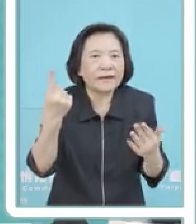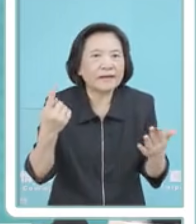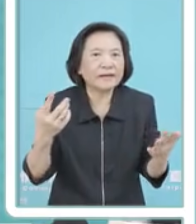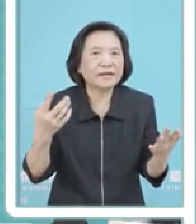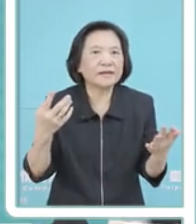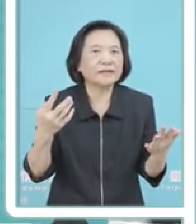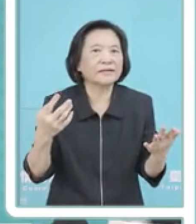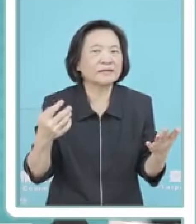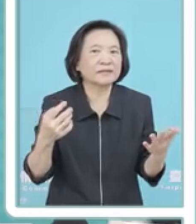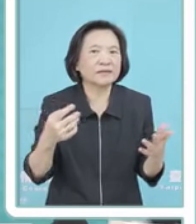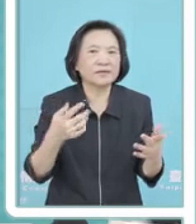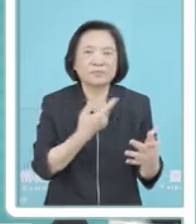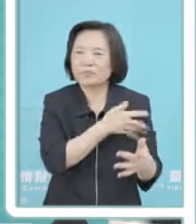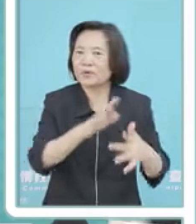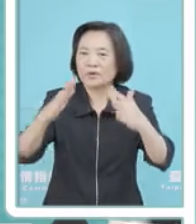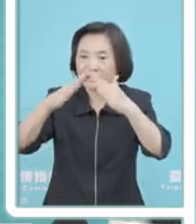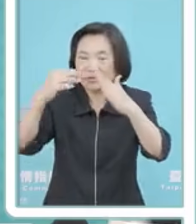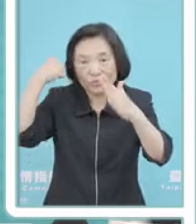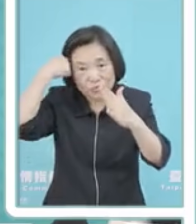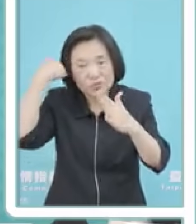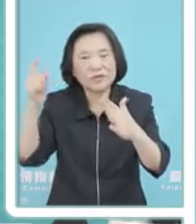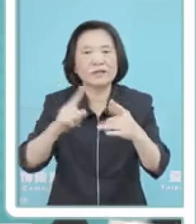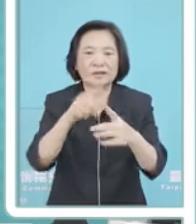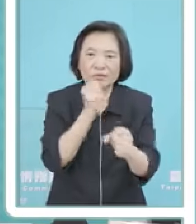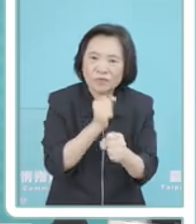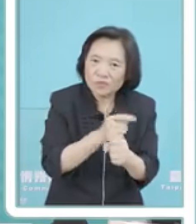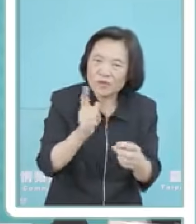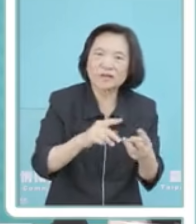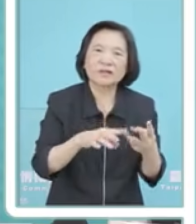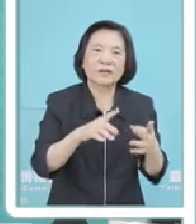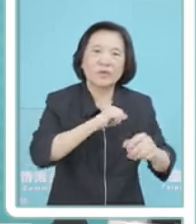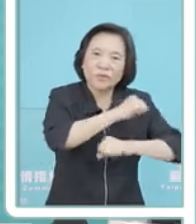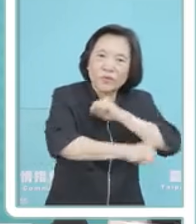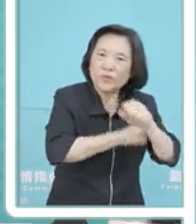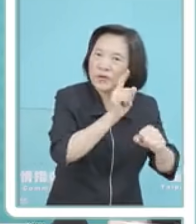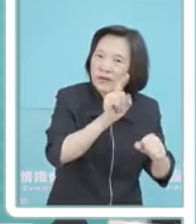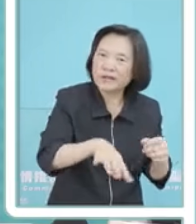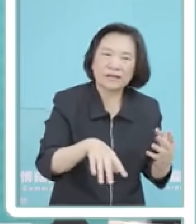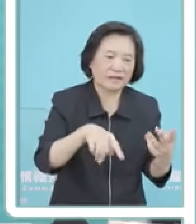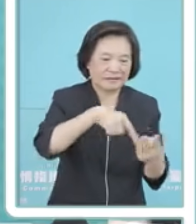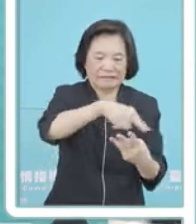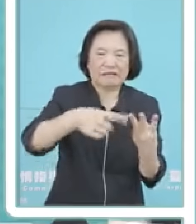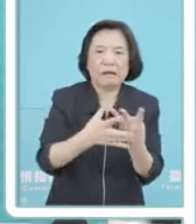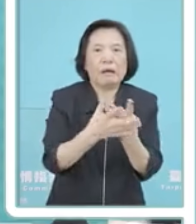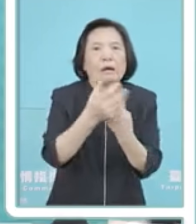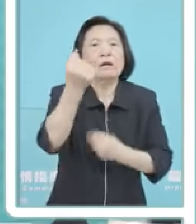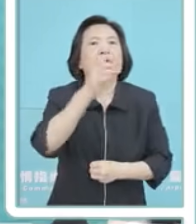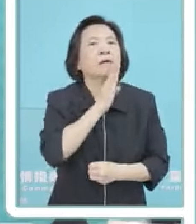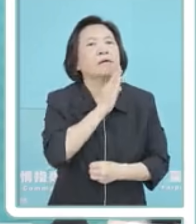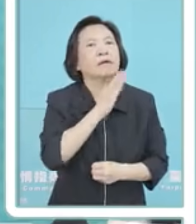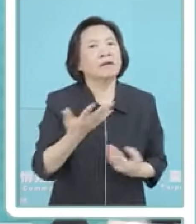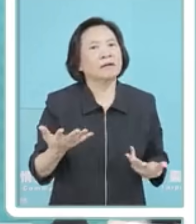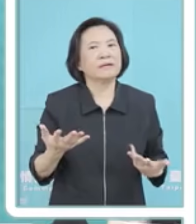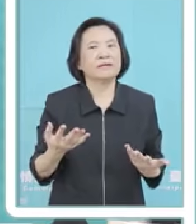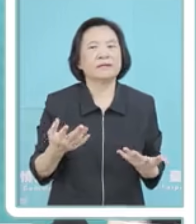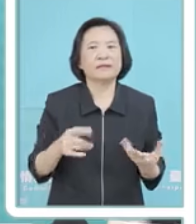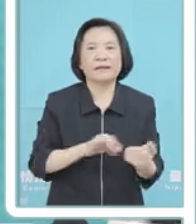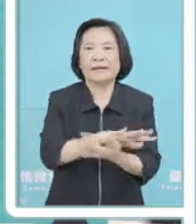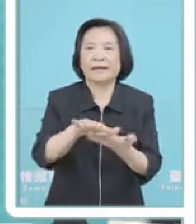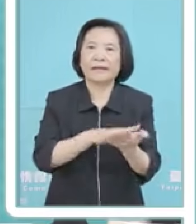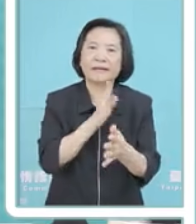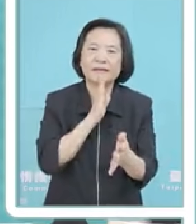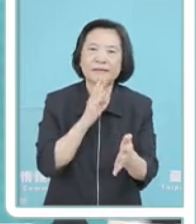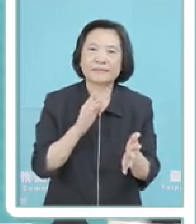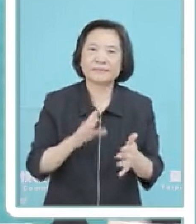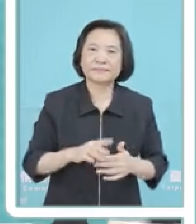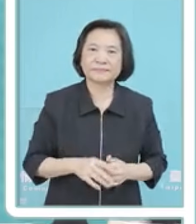的居住地的哈，或是工作地，或是主要活动区，其实都混在一起的。那所以之前我们那个